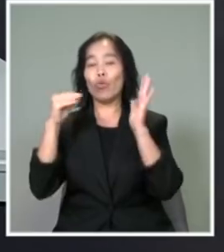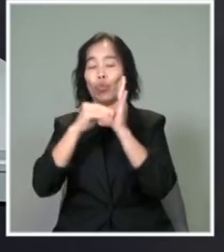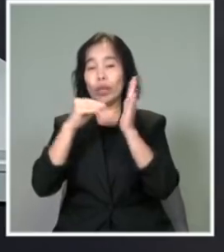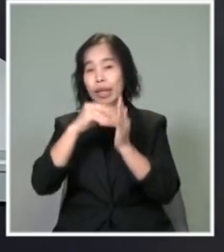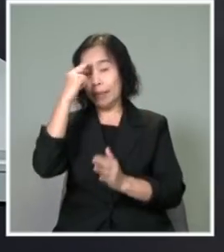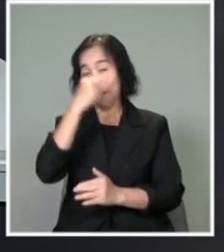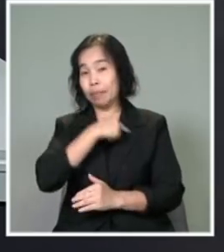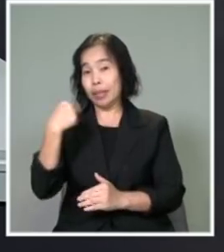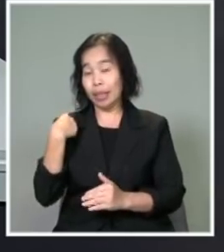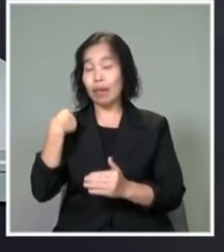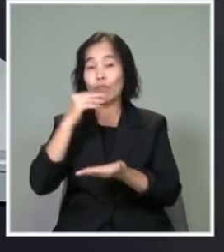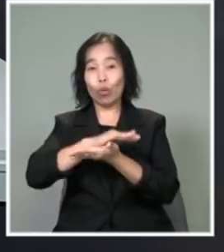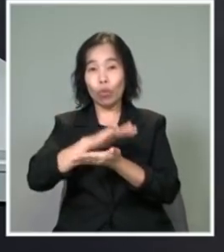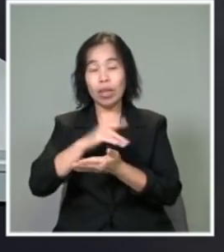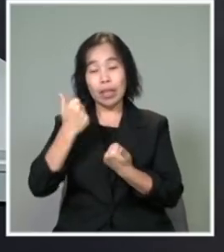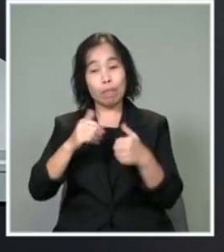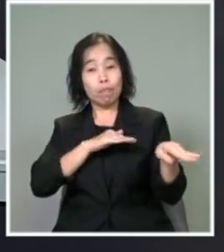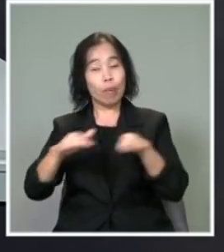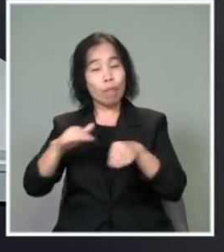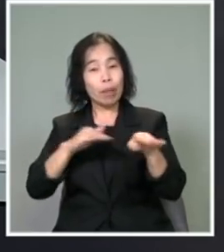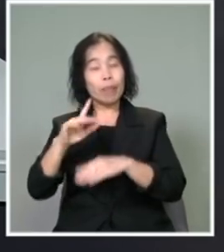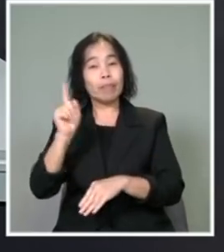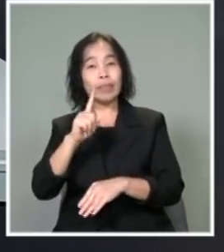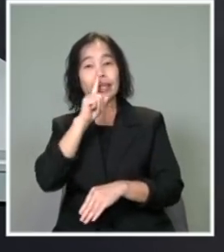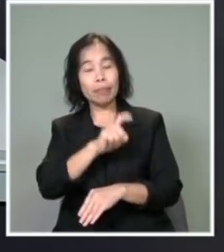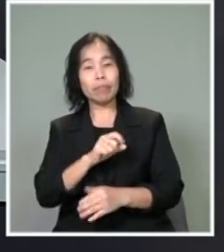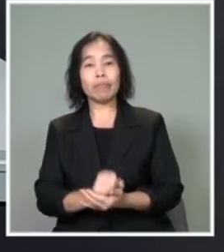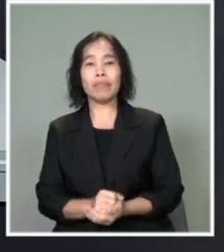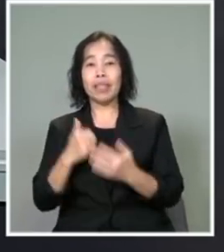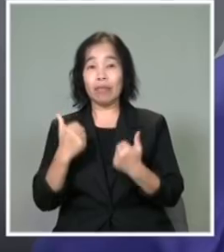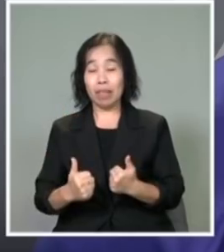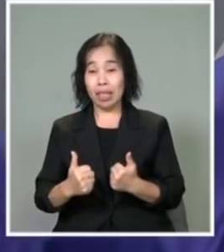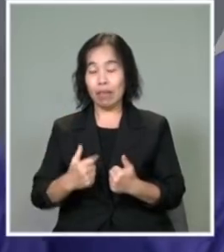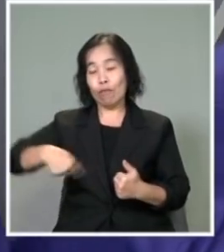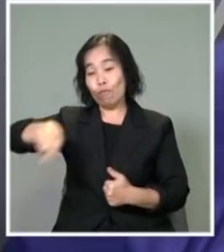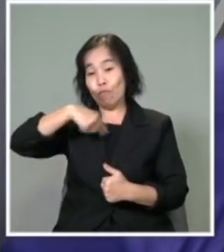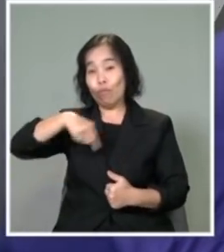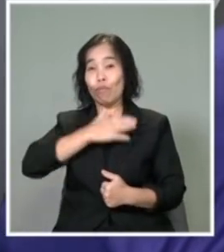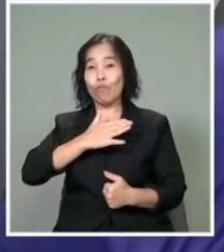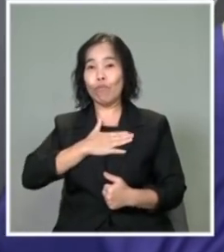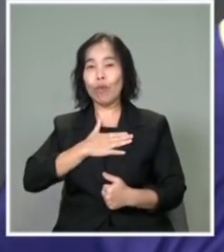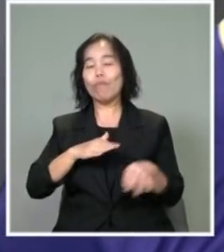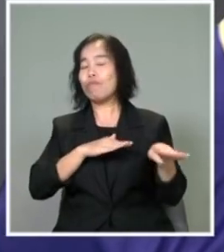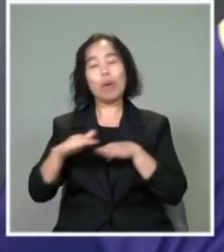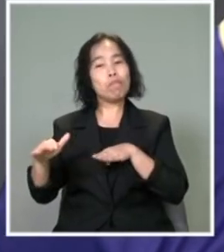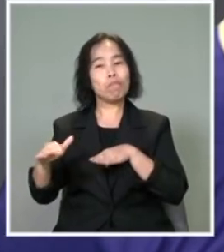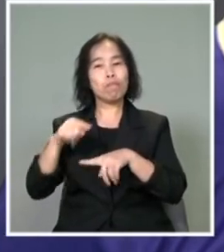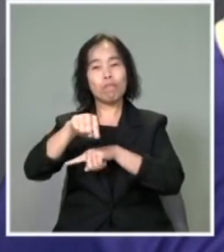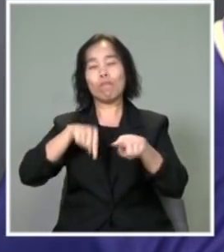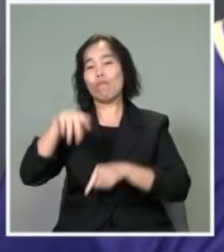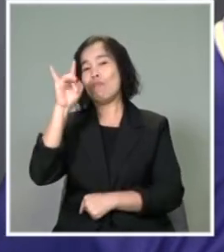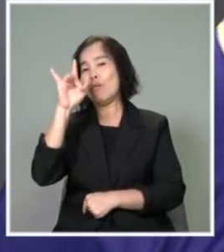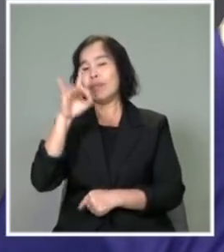แคมป์เก็บตัวกันมานานขนาดไหนตอนนี้สภาพ 100% สมบูรณ์แล้วยังฮะ ตอนนี้พวกผมพร้อมกันทุกคนเลยครับพร้อม 100%